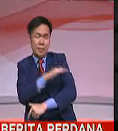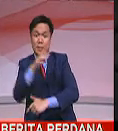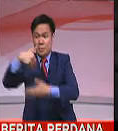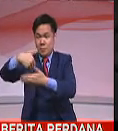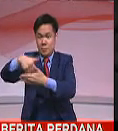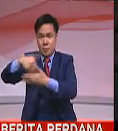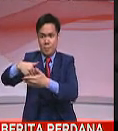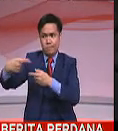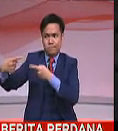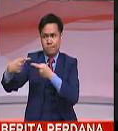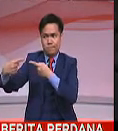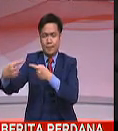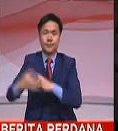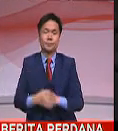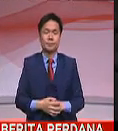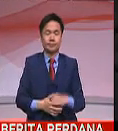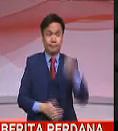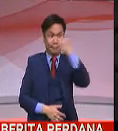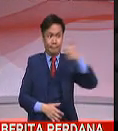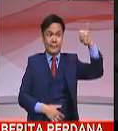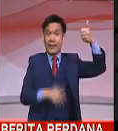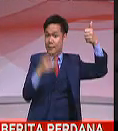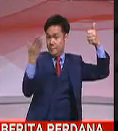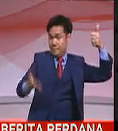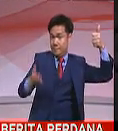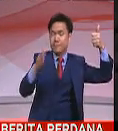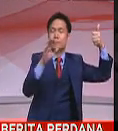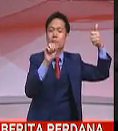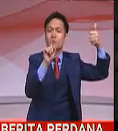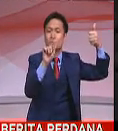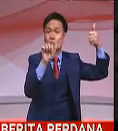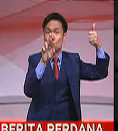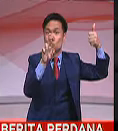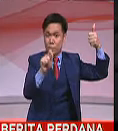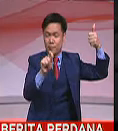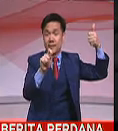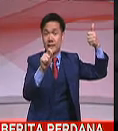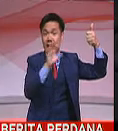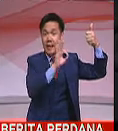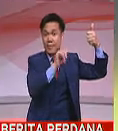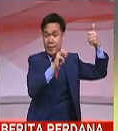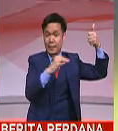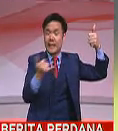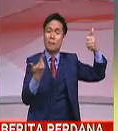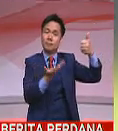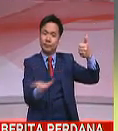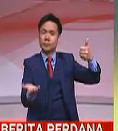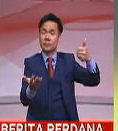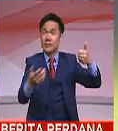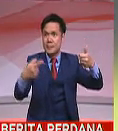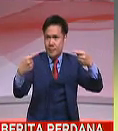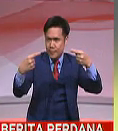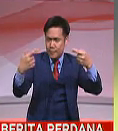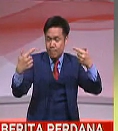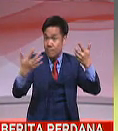suare setiausaha Agung famm stuat ramalinga berkata sebarang tindakan mahupun hukuman di peringkat domestik hanya akan dibuat